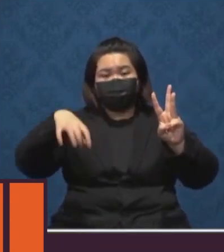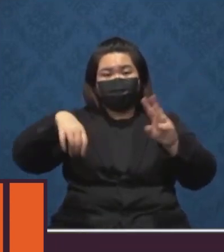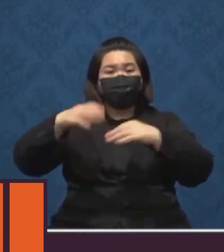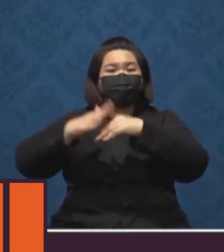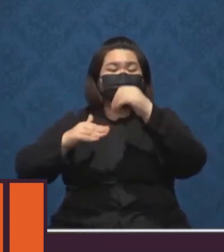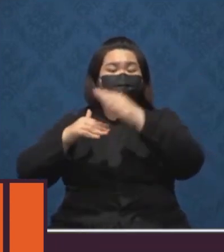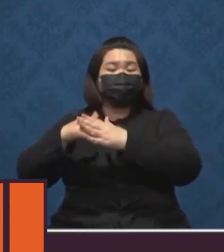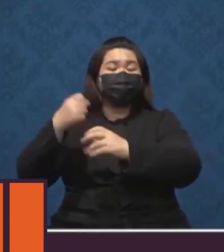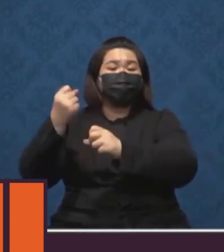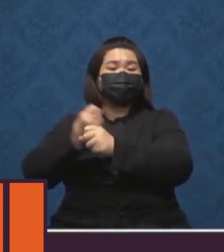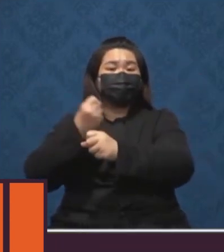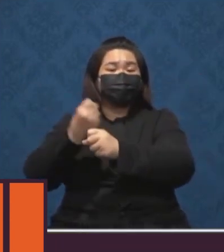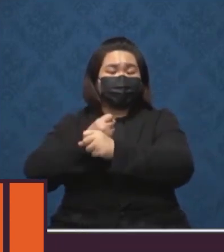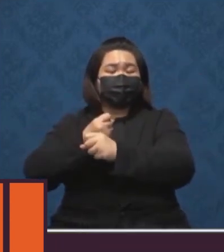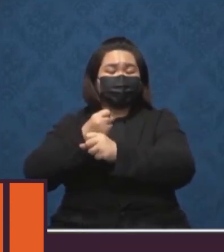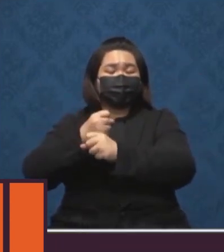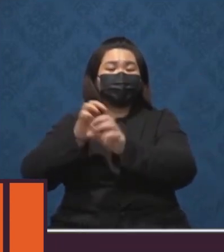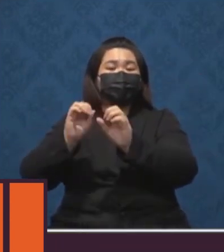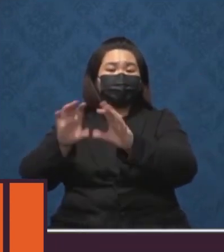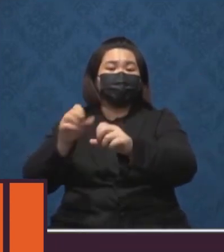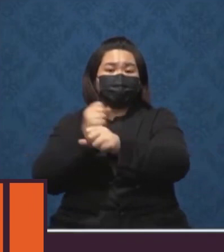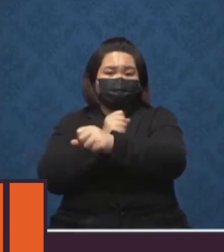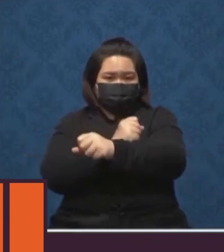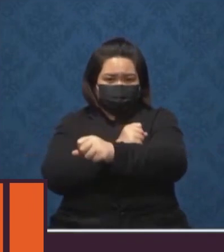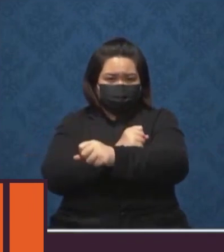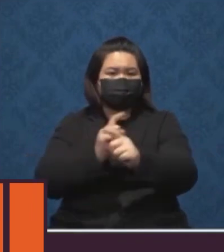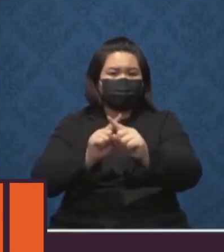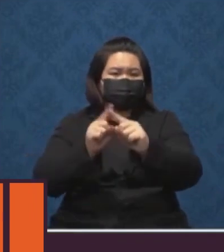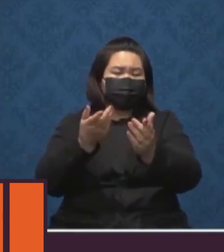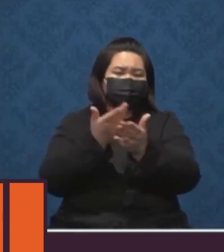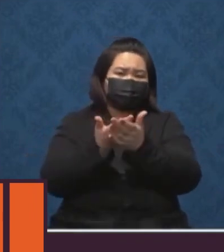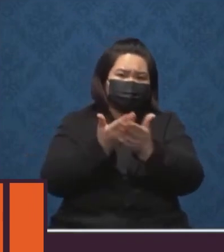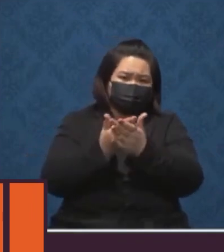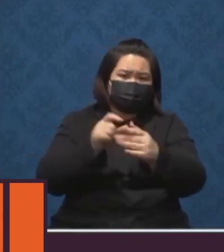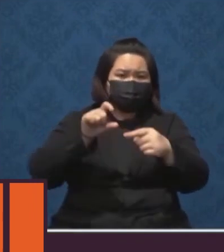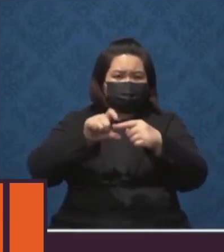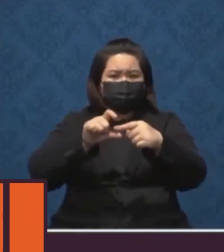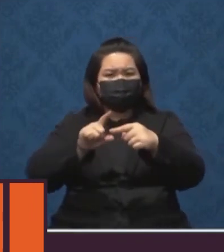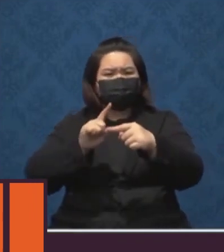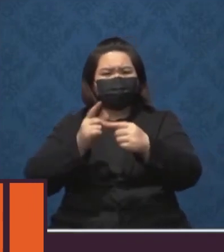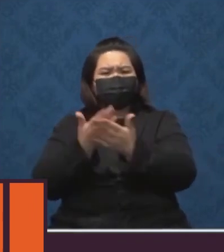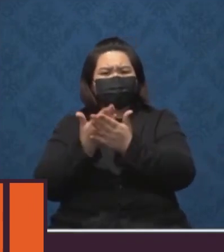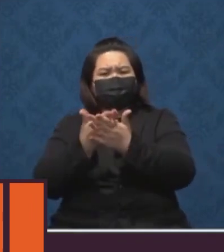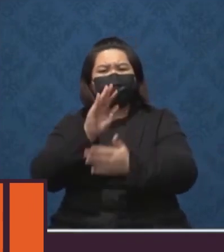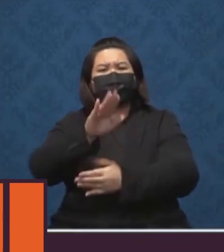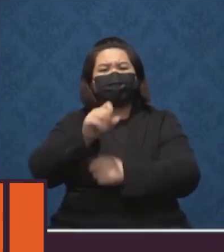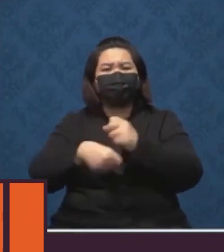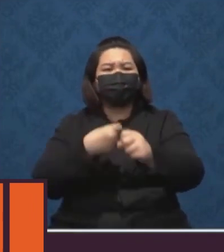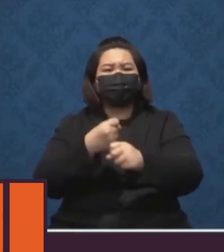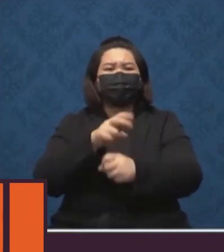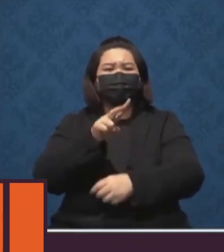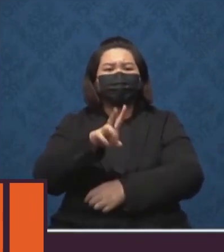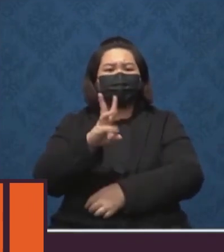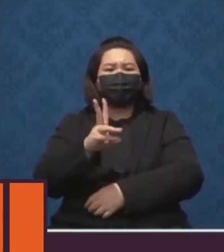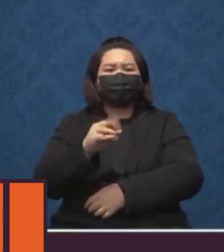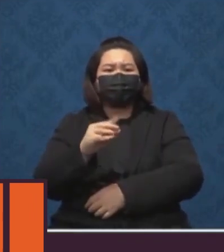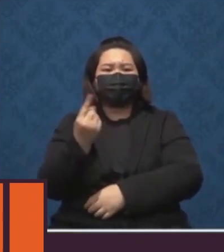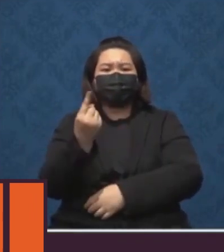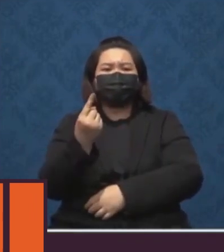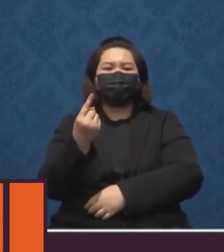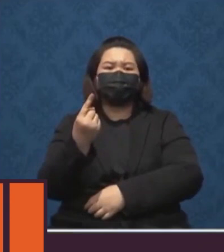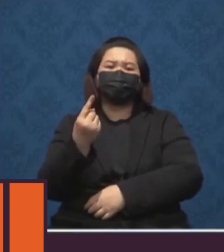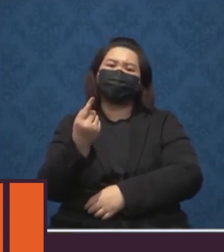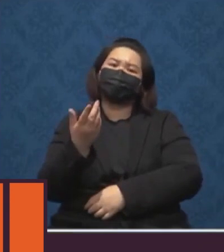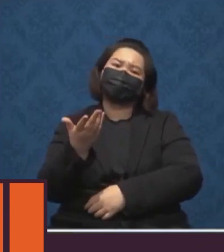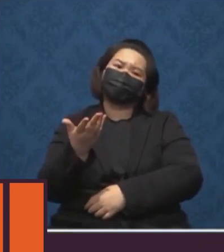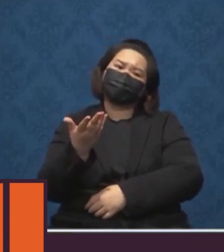มอแงงานแล้ว กลบพบวามีเพีงจำนวและลายได้เฉลยขผู้เข้ารมของการในปี 2,561 เทานั้นไม่เพีงพอที่จะซ้อน